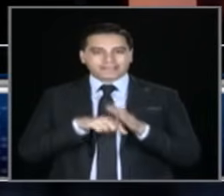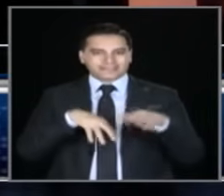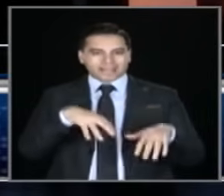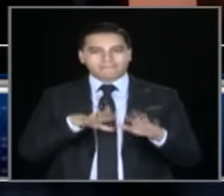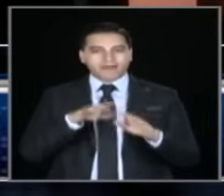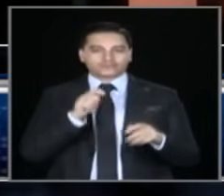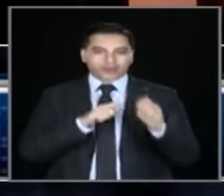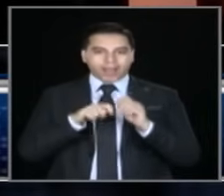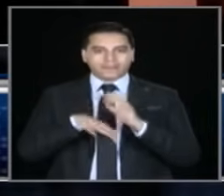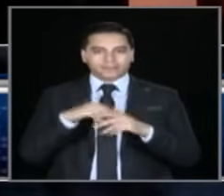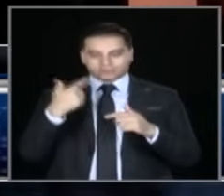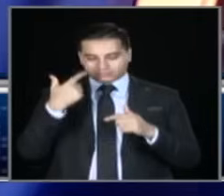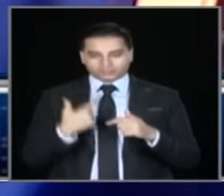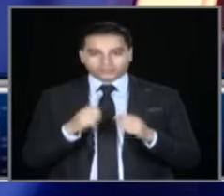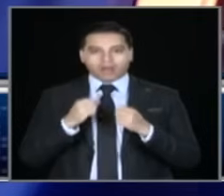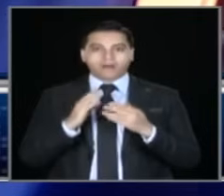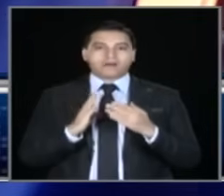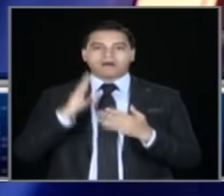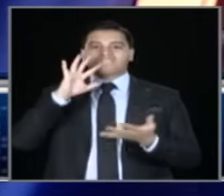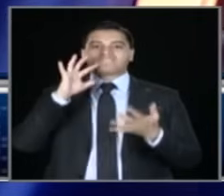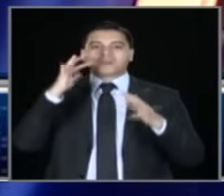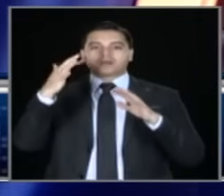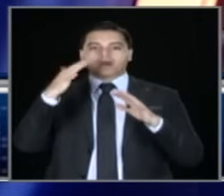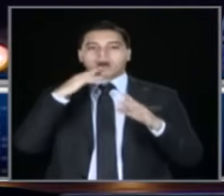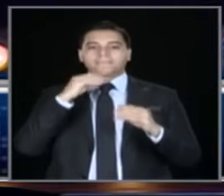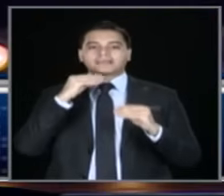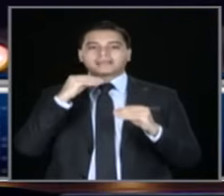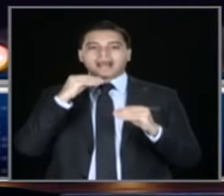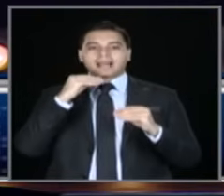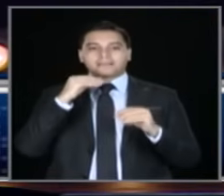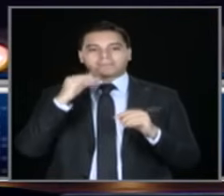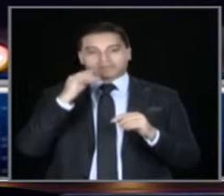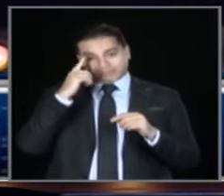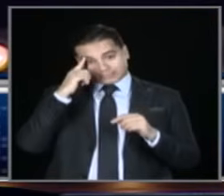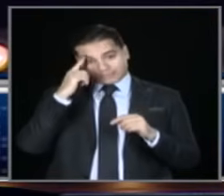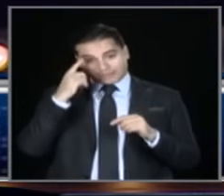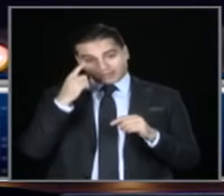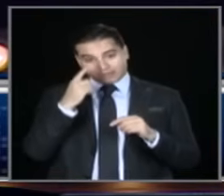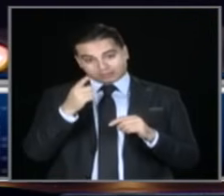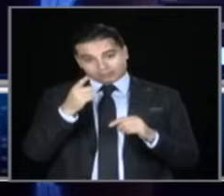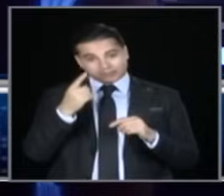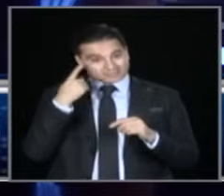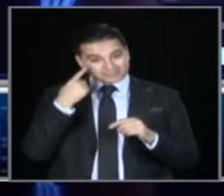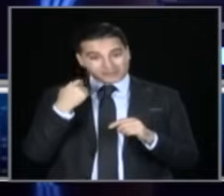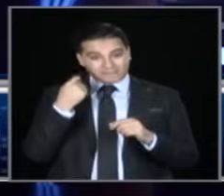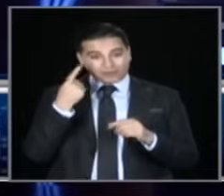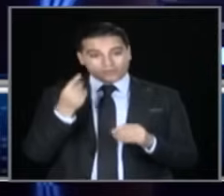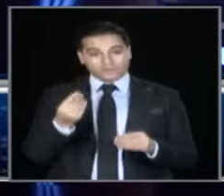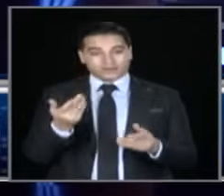هي؟ كوروبو، يابان. اليابان. طب اسمع مني